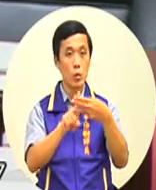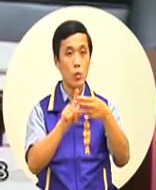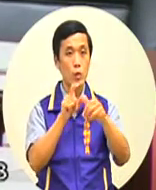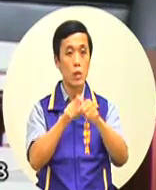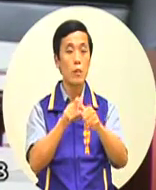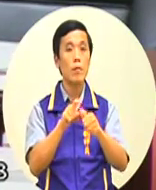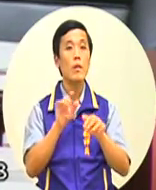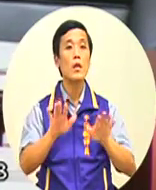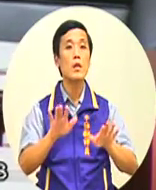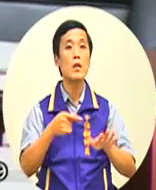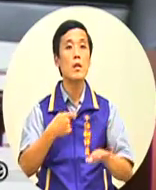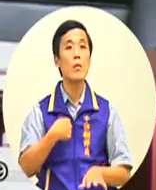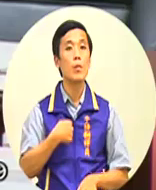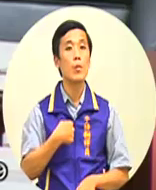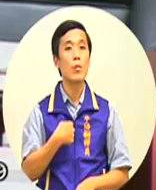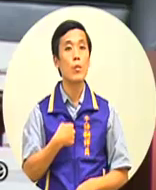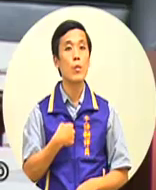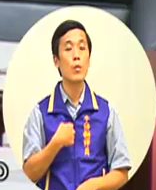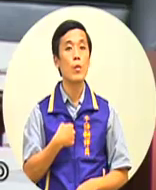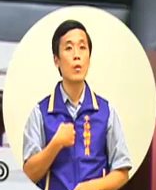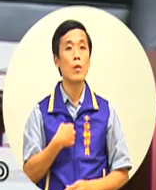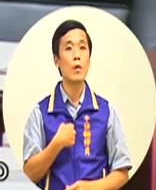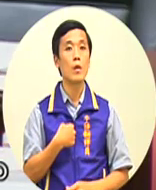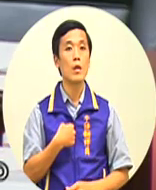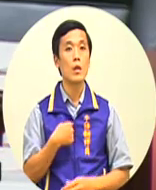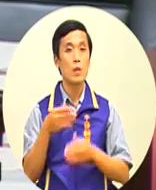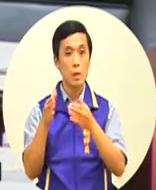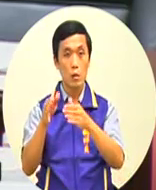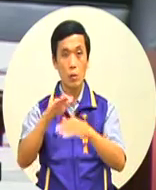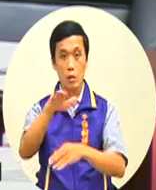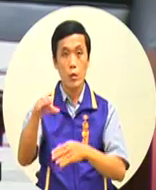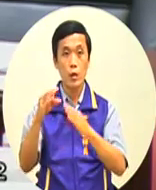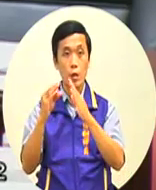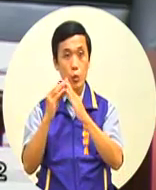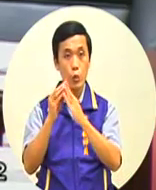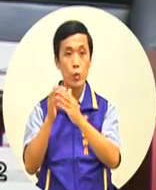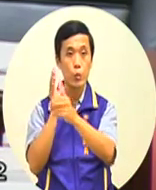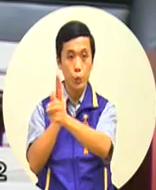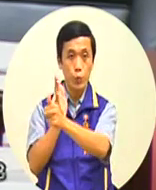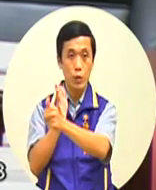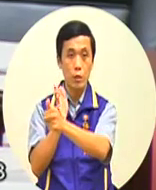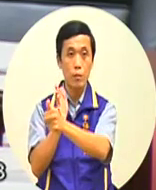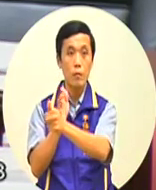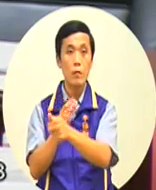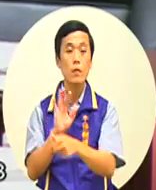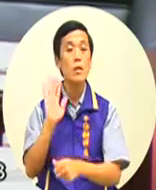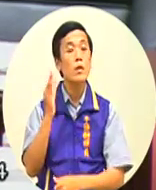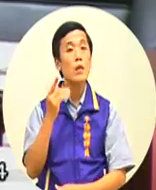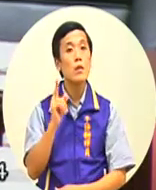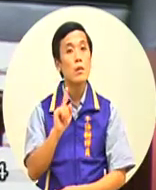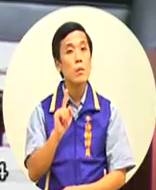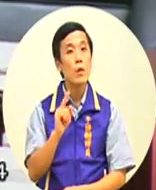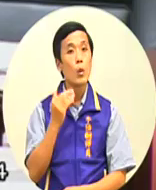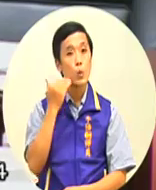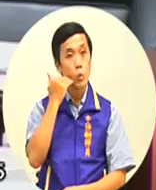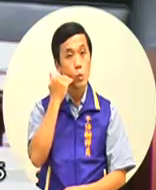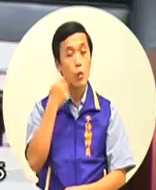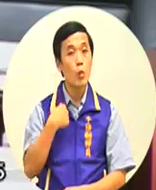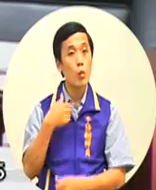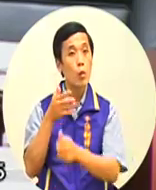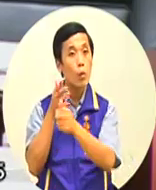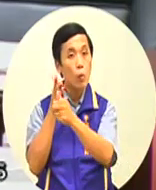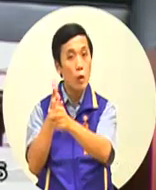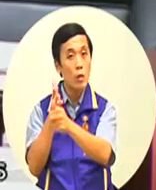那 我今天要那个跟社会局来做质询，但是如果我没有质询